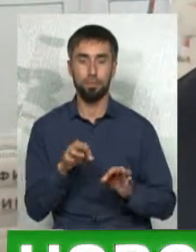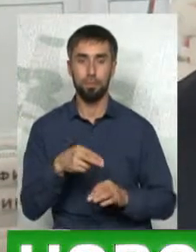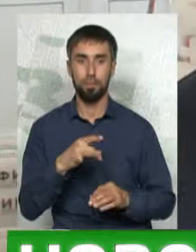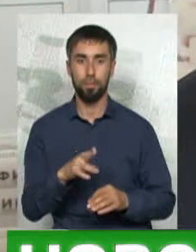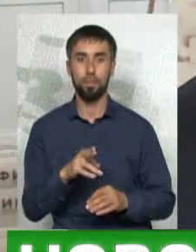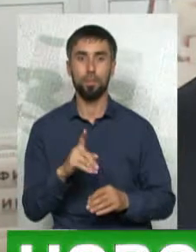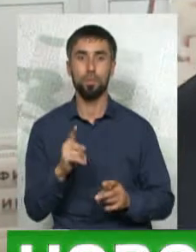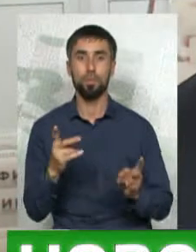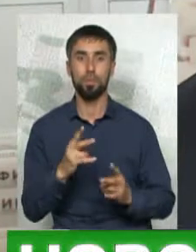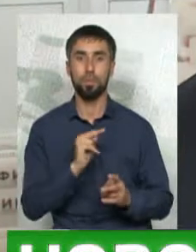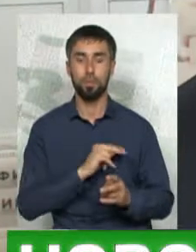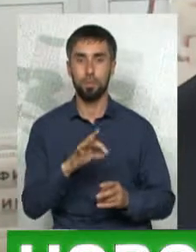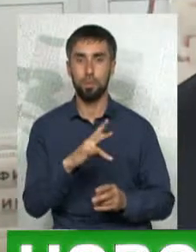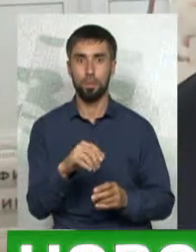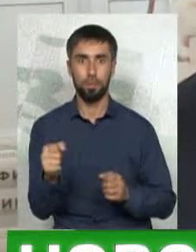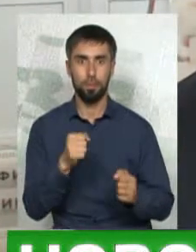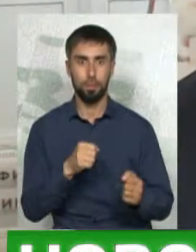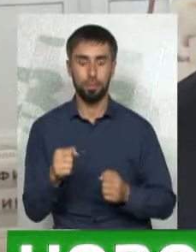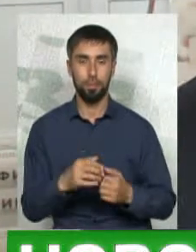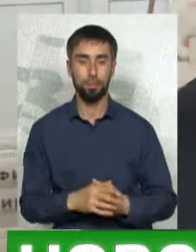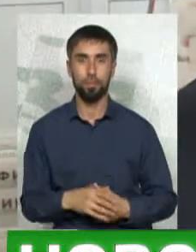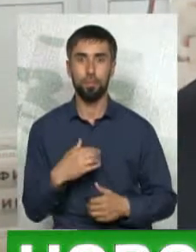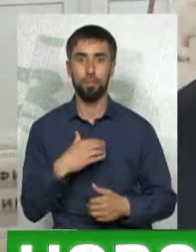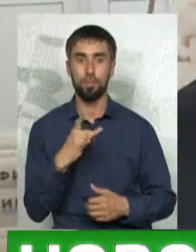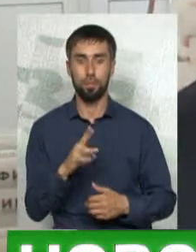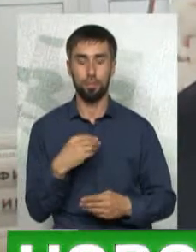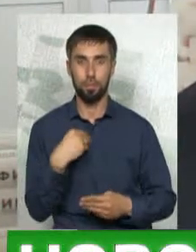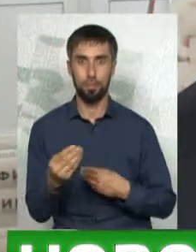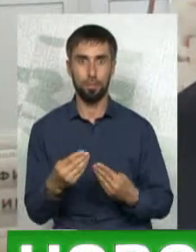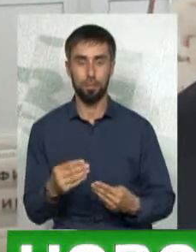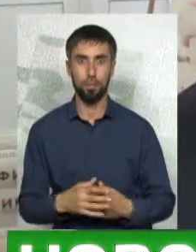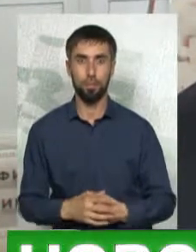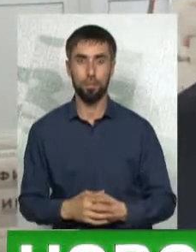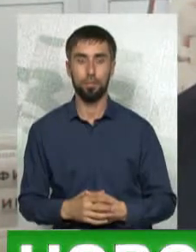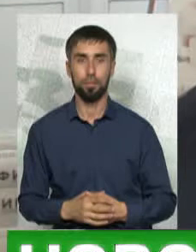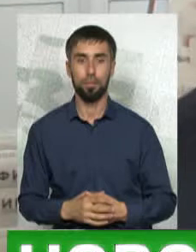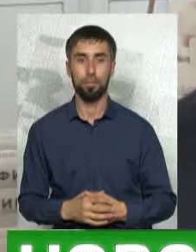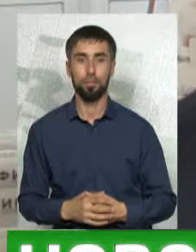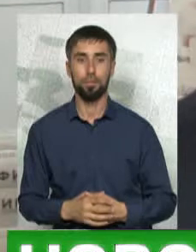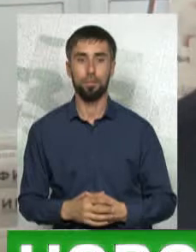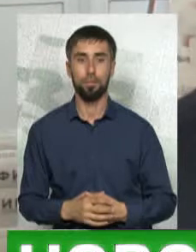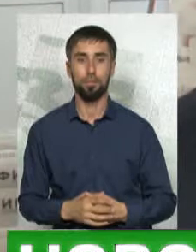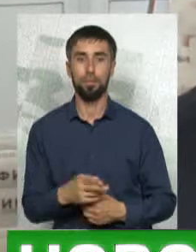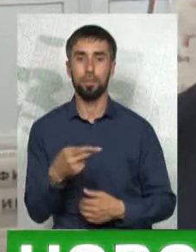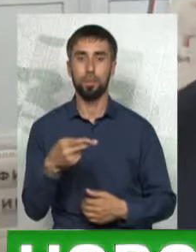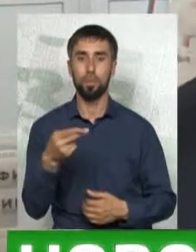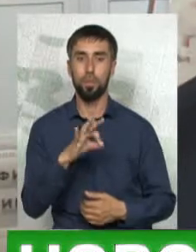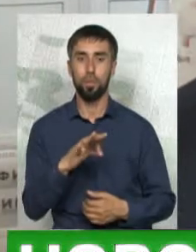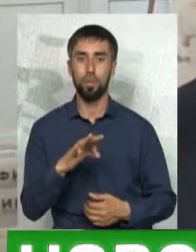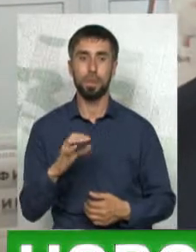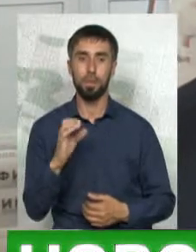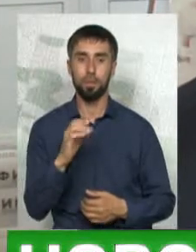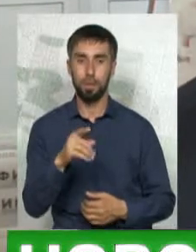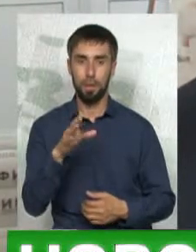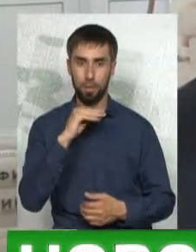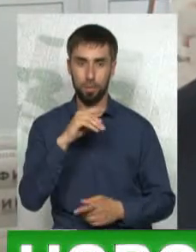ще ж движ мел бы, боху хавал уцар, так, три сроки ж утёхцан, да. Вести боху. Вечерка хаяля, бирыш, куды он мог?